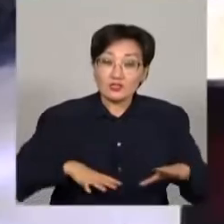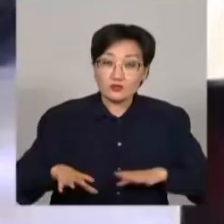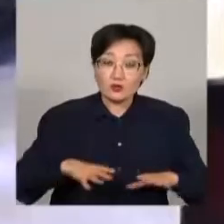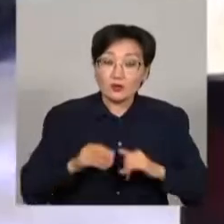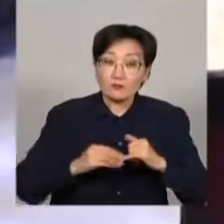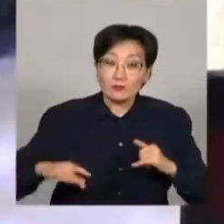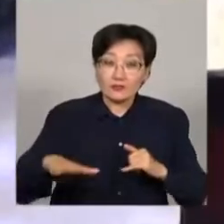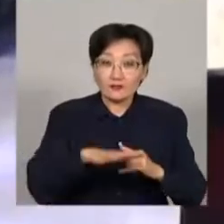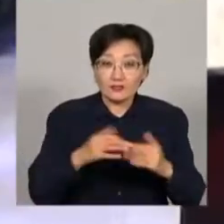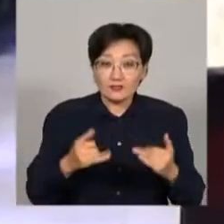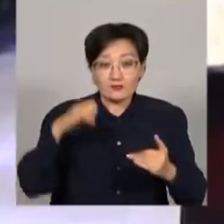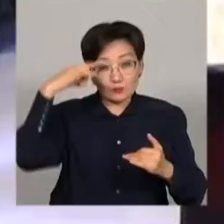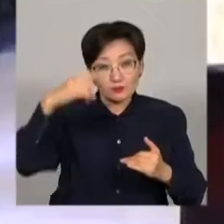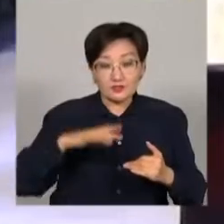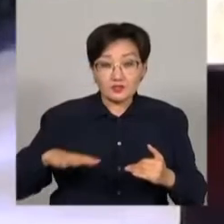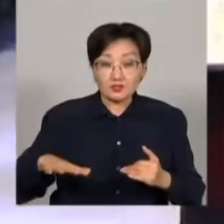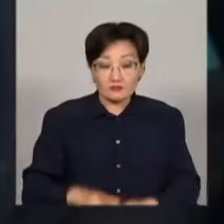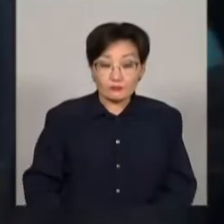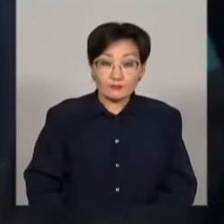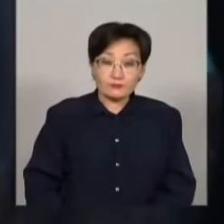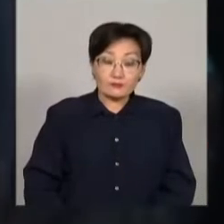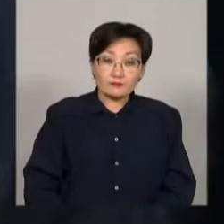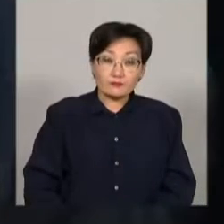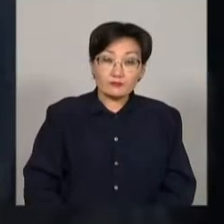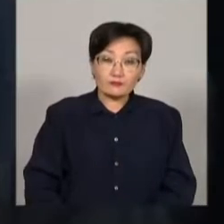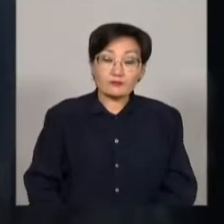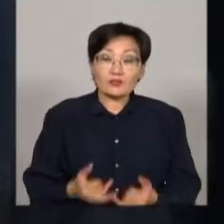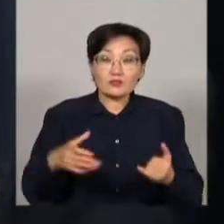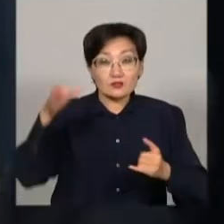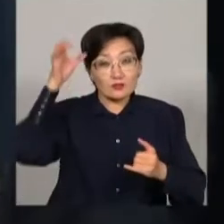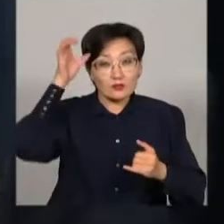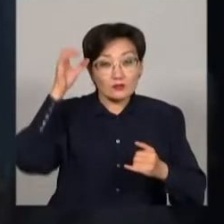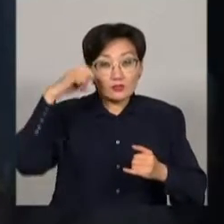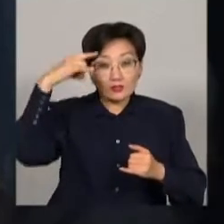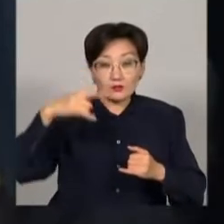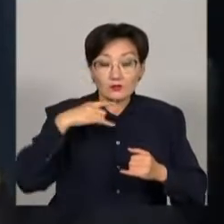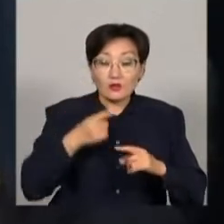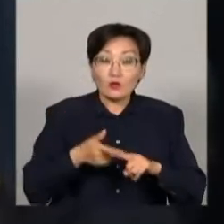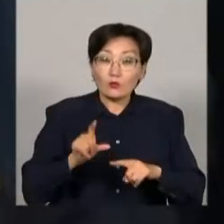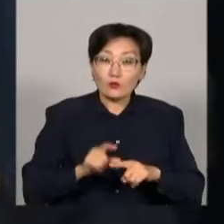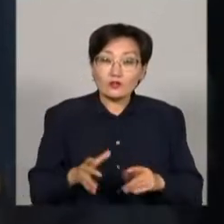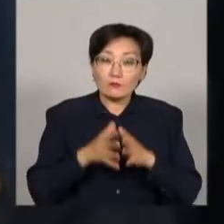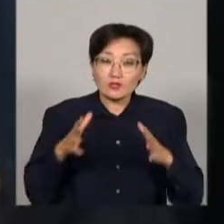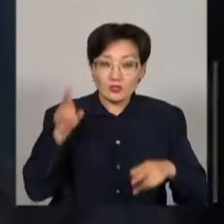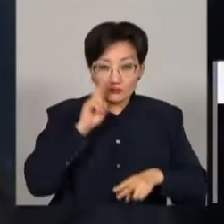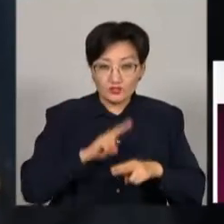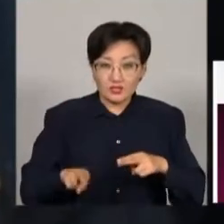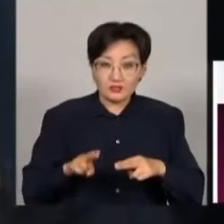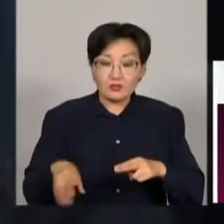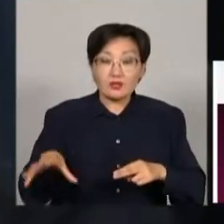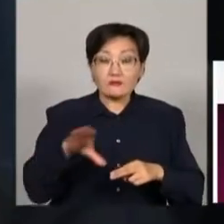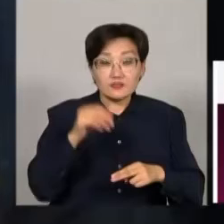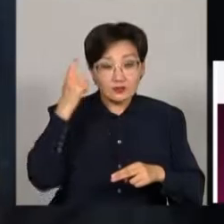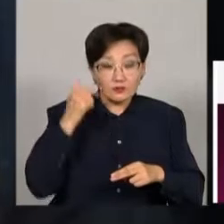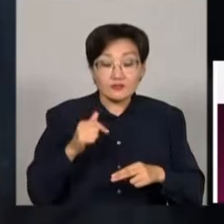на территории современного Казахстана. Для науки Казахстана это очень большая утрата. Все мы